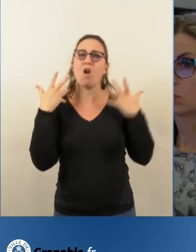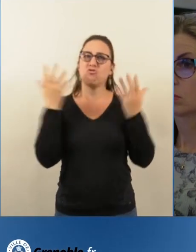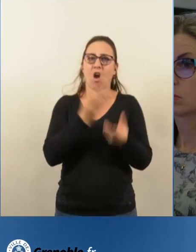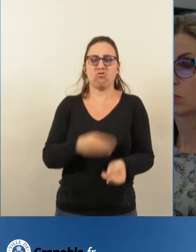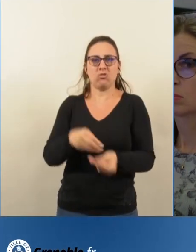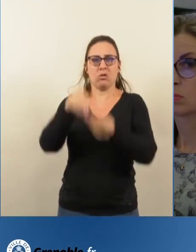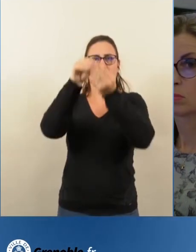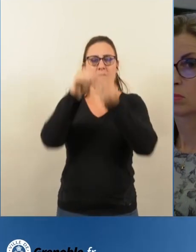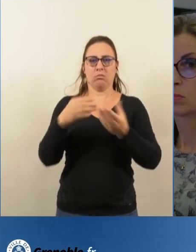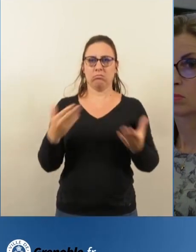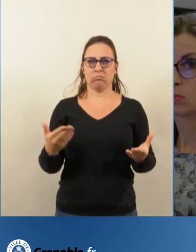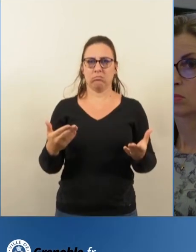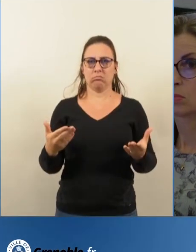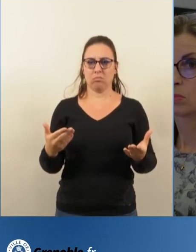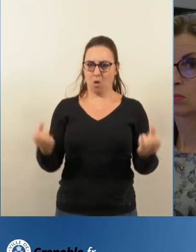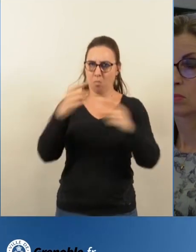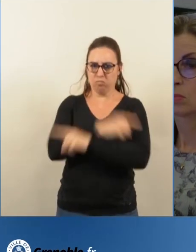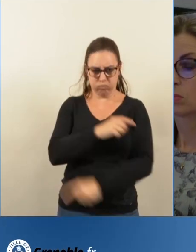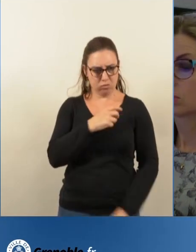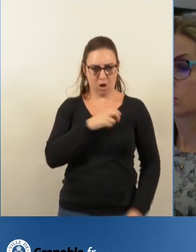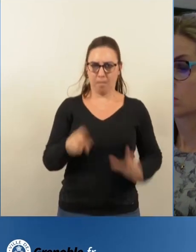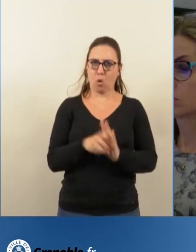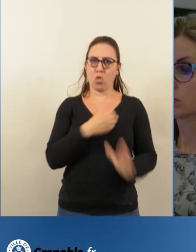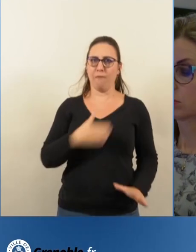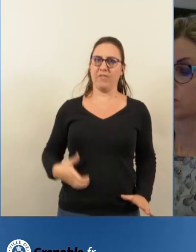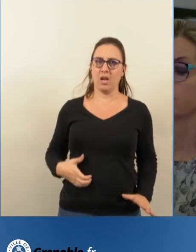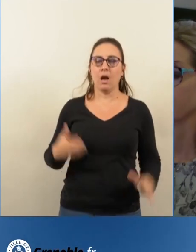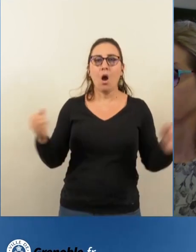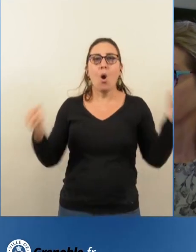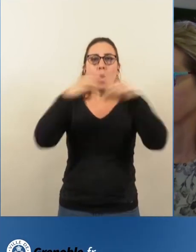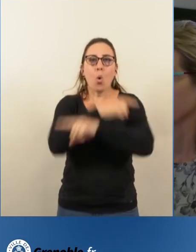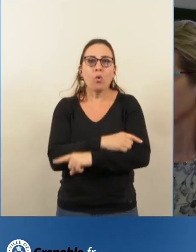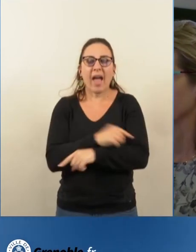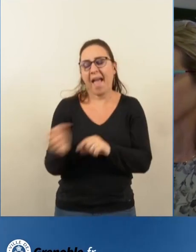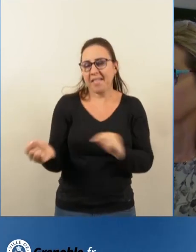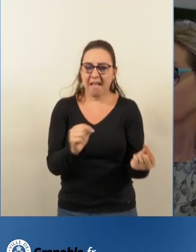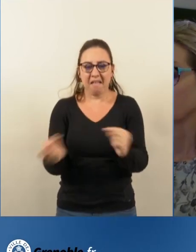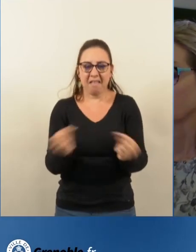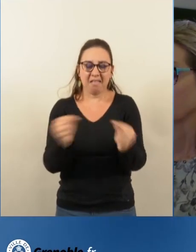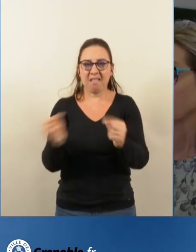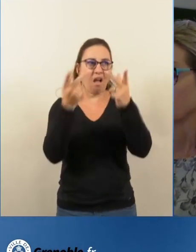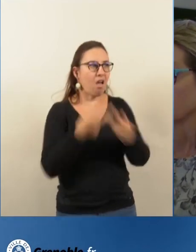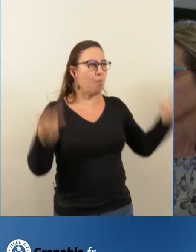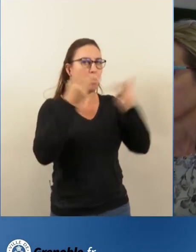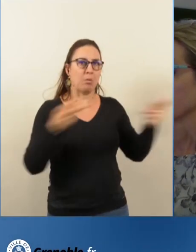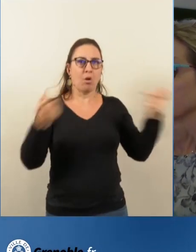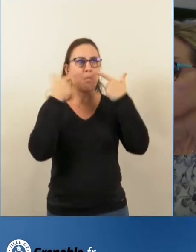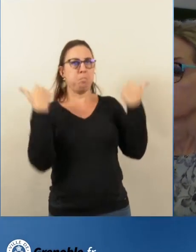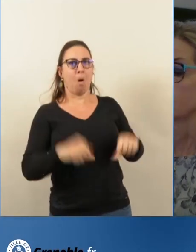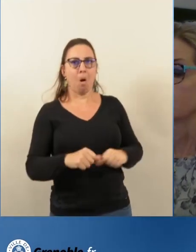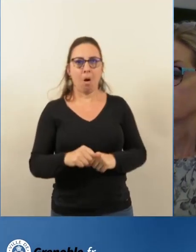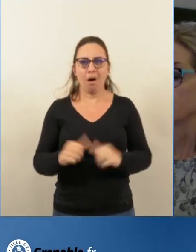que celle-ci vous imposerait mais au lieu que vous vous chamaillez publiquement et que vous